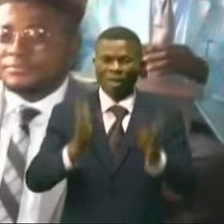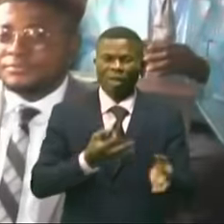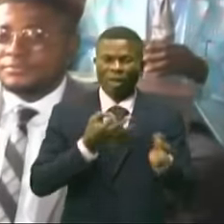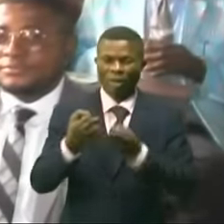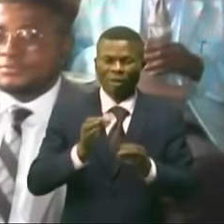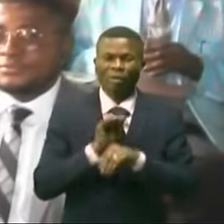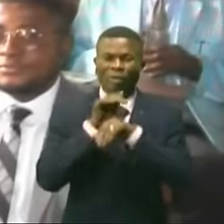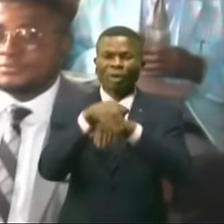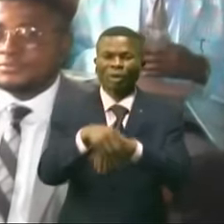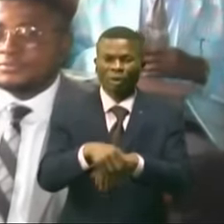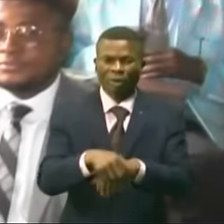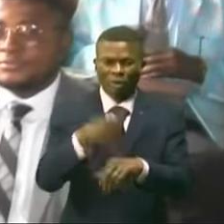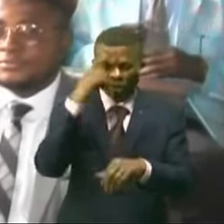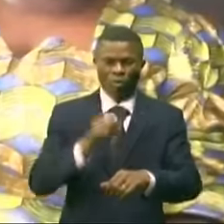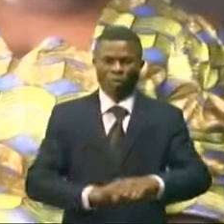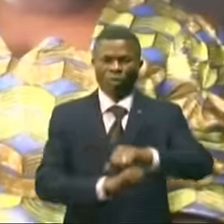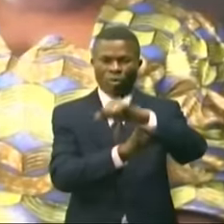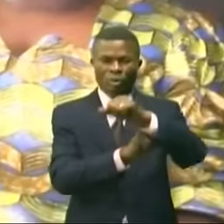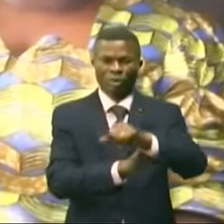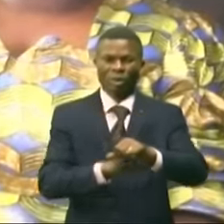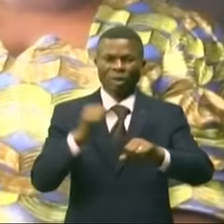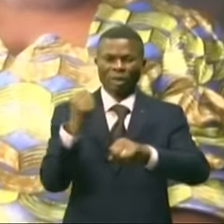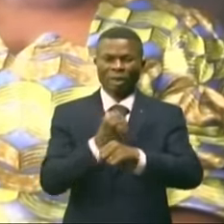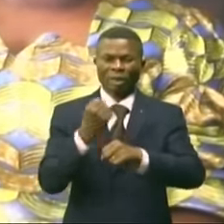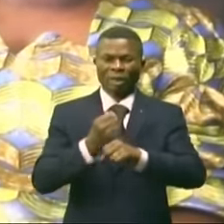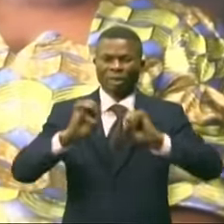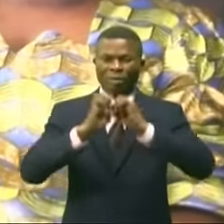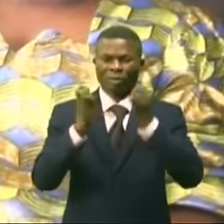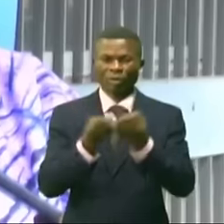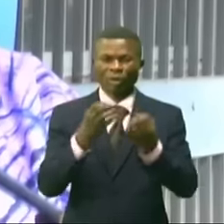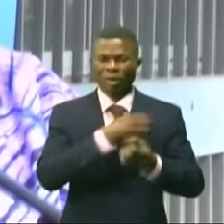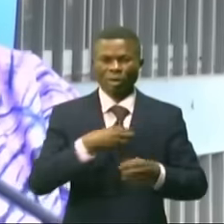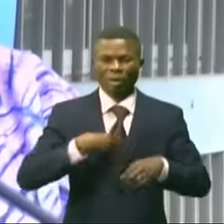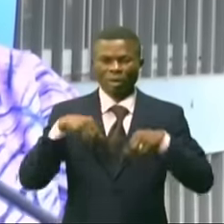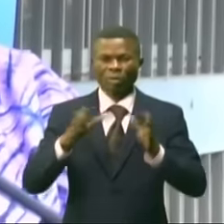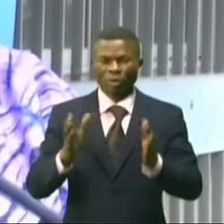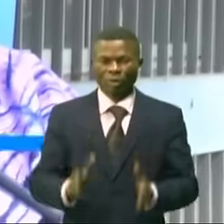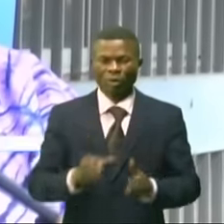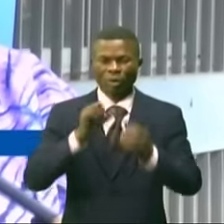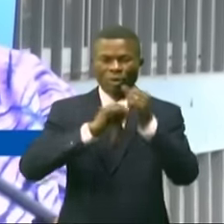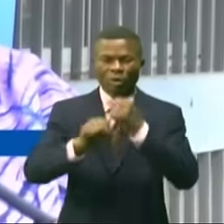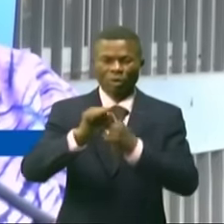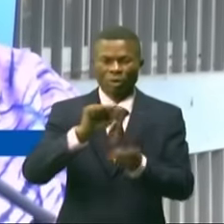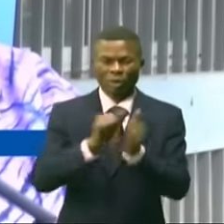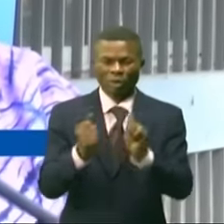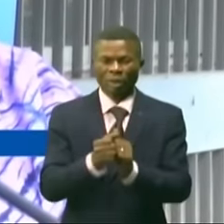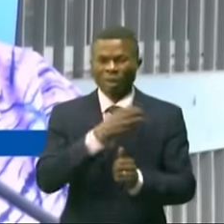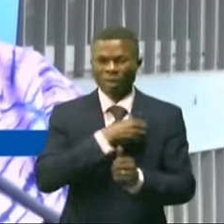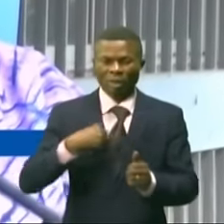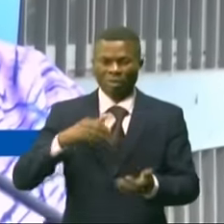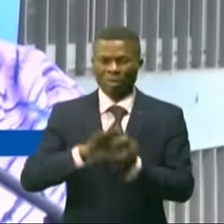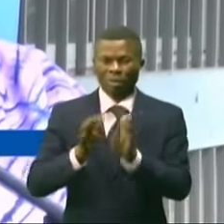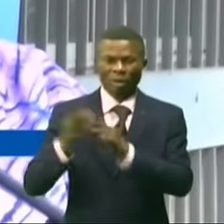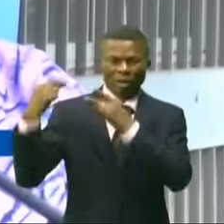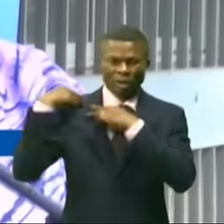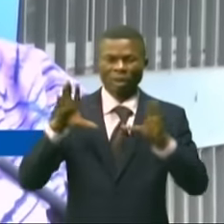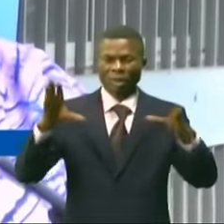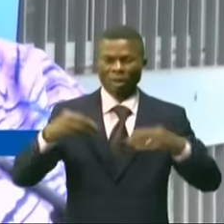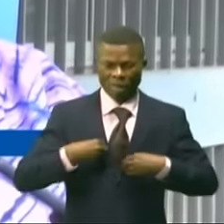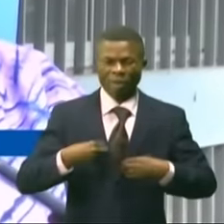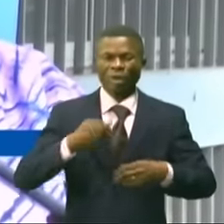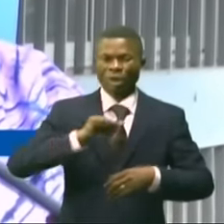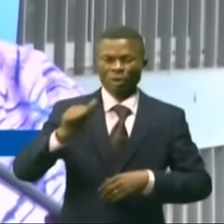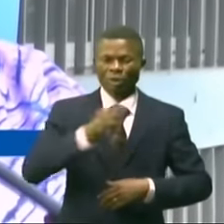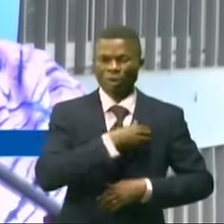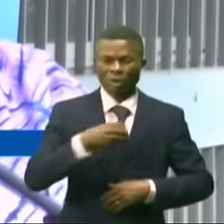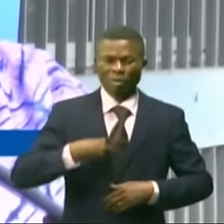son engagement pour le soutien de l'entrepreneuriat de la femme congolaise on on sensibilise sur l'autonomisation sur l'acceptation de soi en